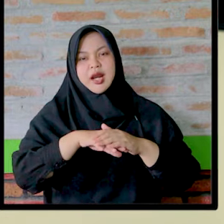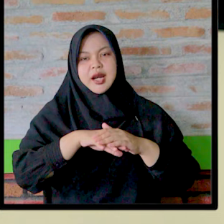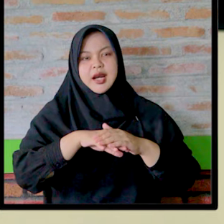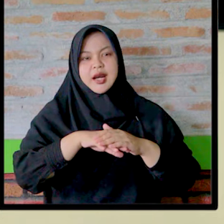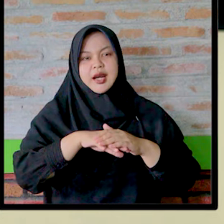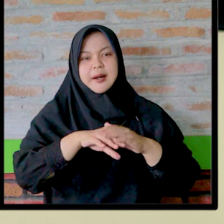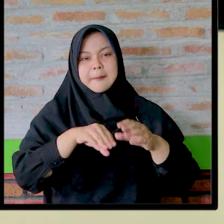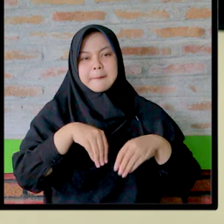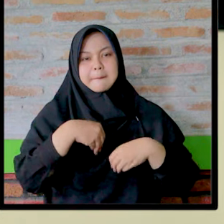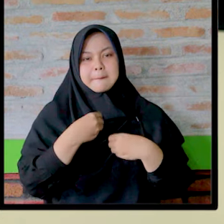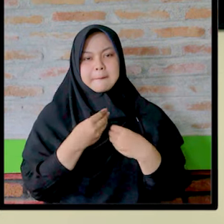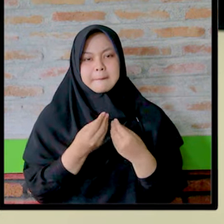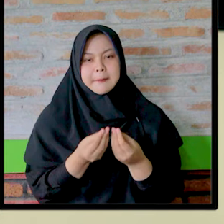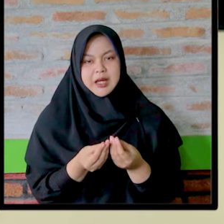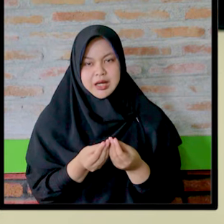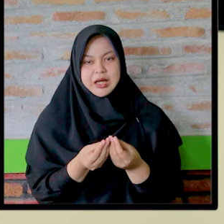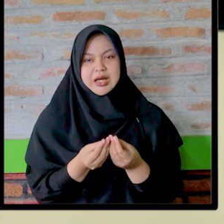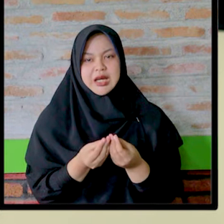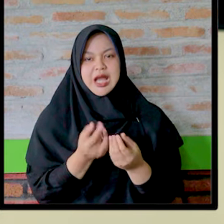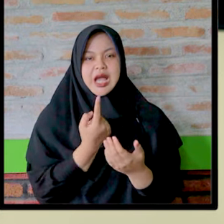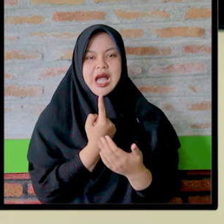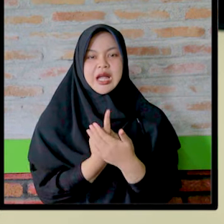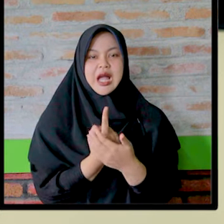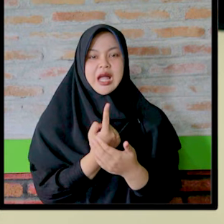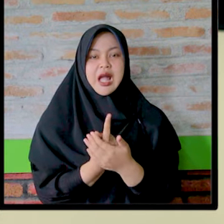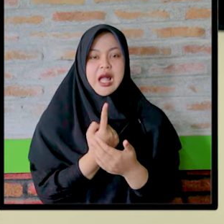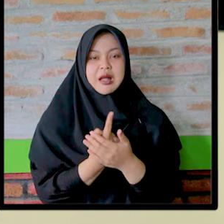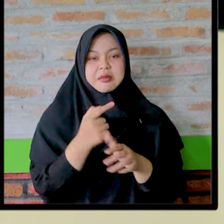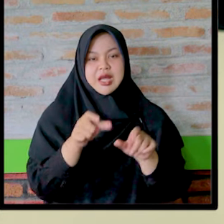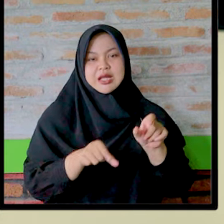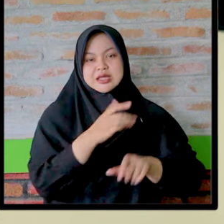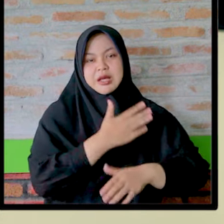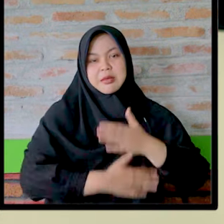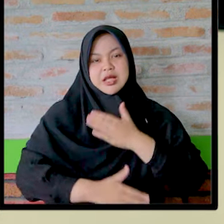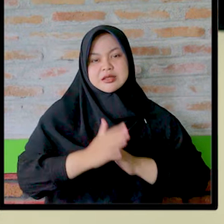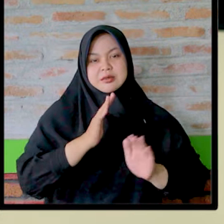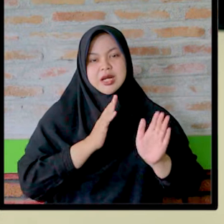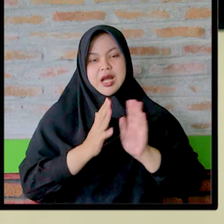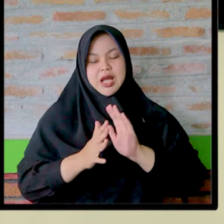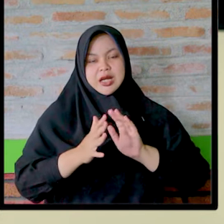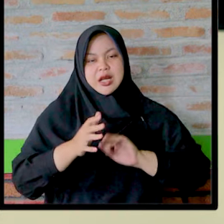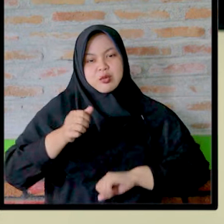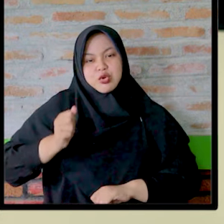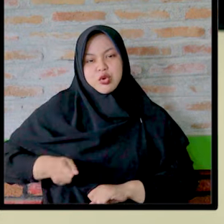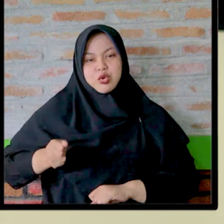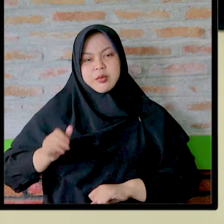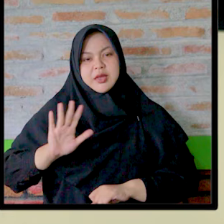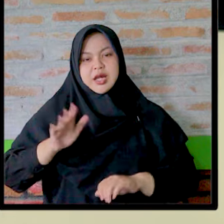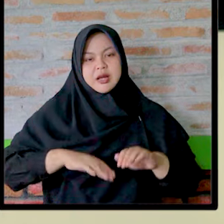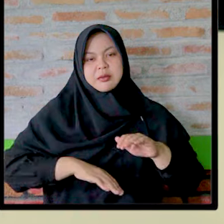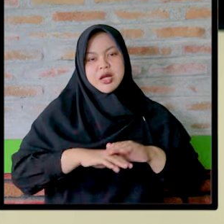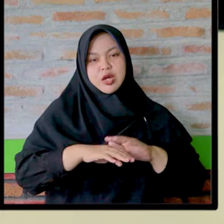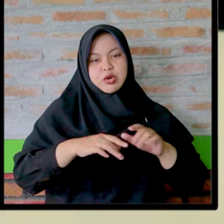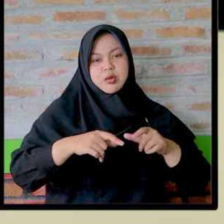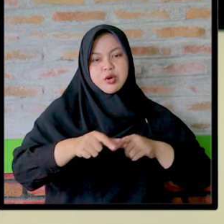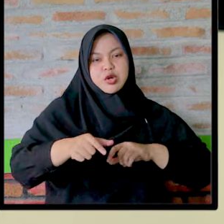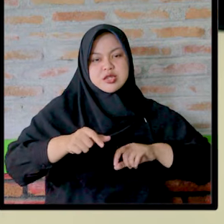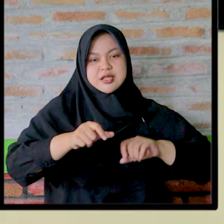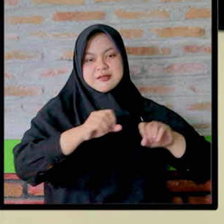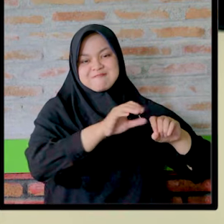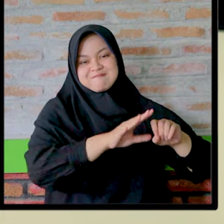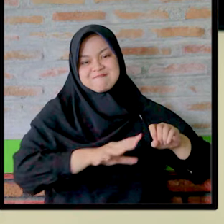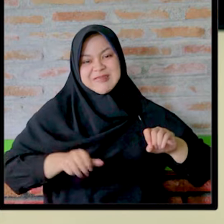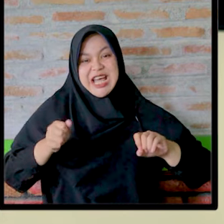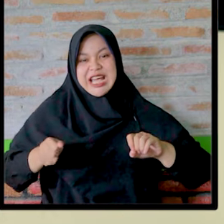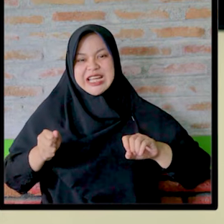ee hak disabilitas berhadapan dengan hukum jika tidak memenuhi proses peradilan yang memenuhi akomodasi yang layak itu